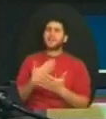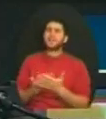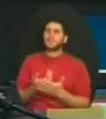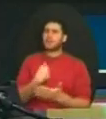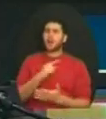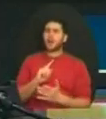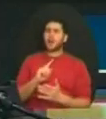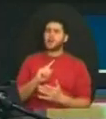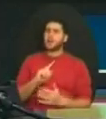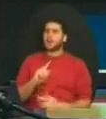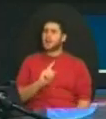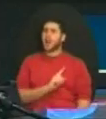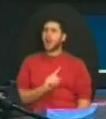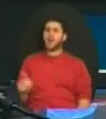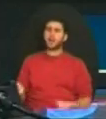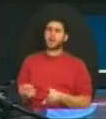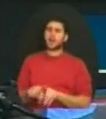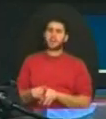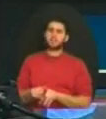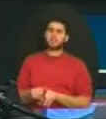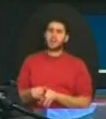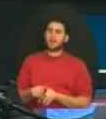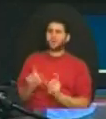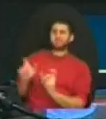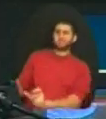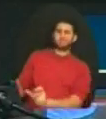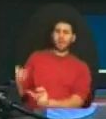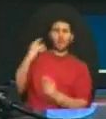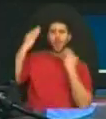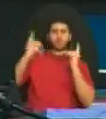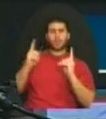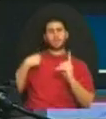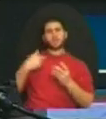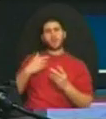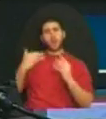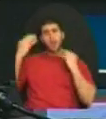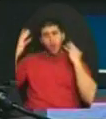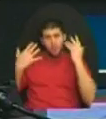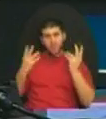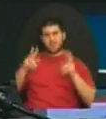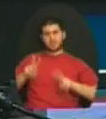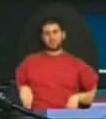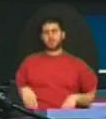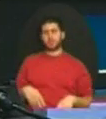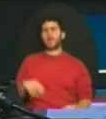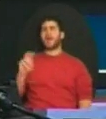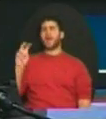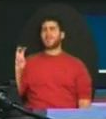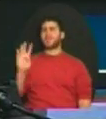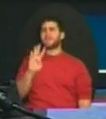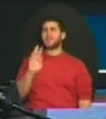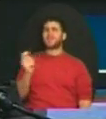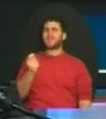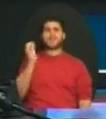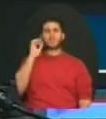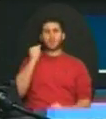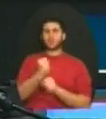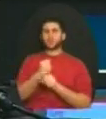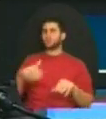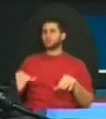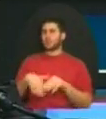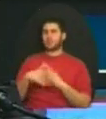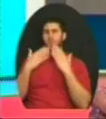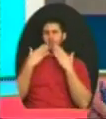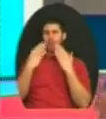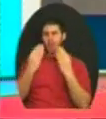לא סוגרות את הדלת בפני חלומות. אנחנו חולמות ומקשימות. ענת בן דוד, נשים עושות שלום, תודה רבה.